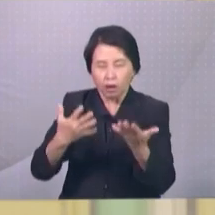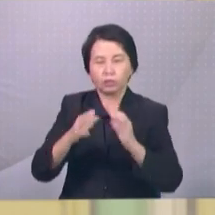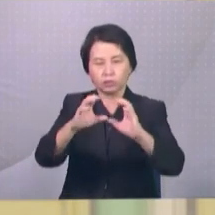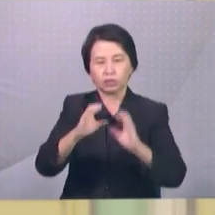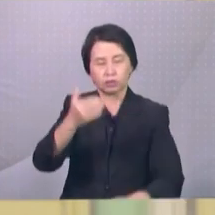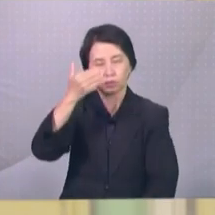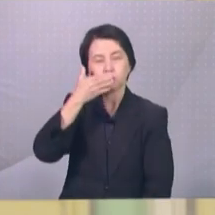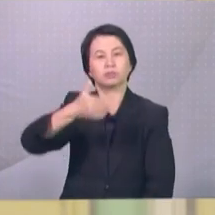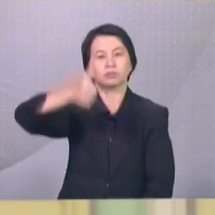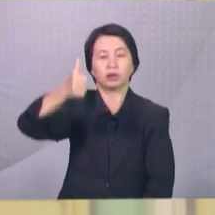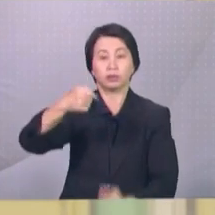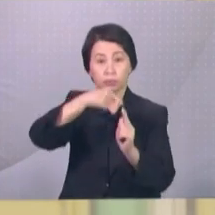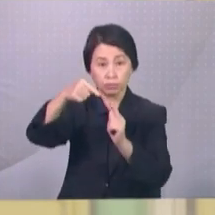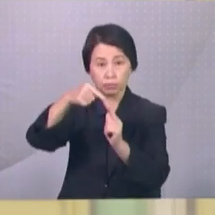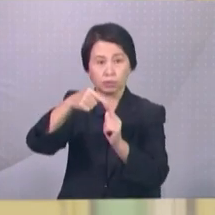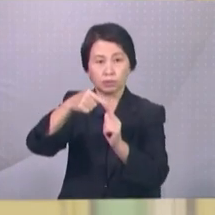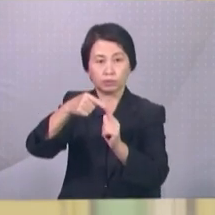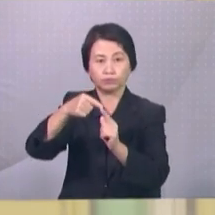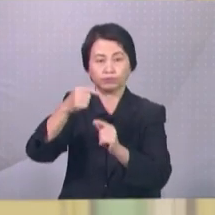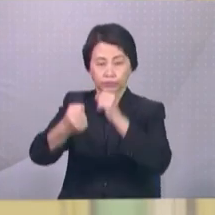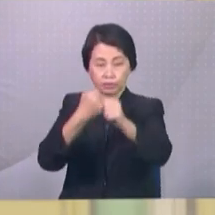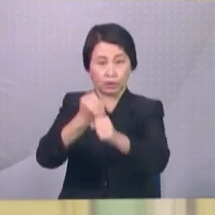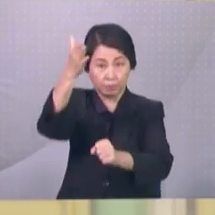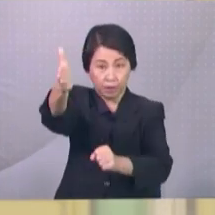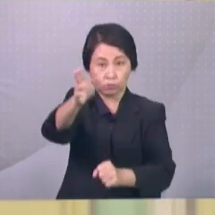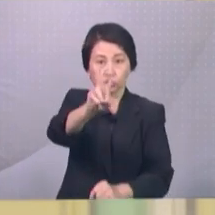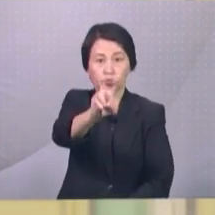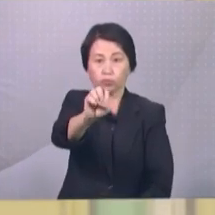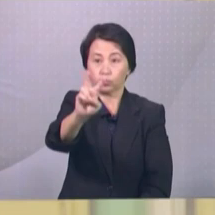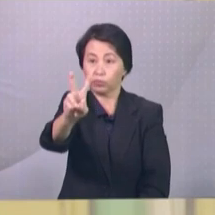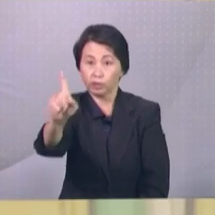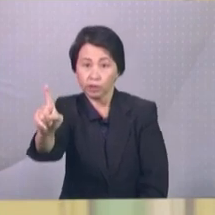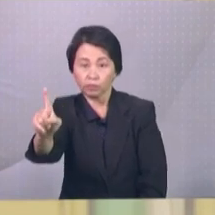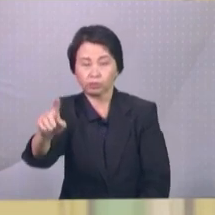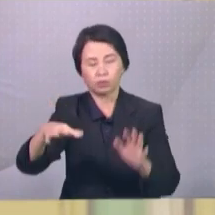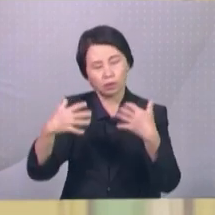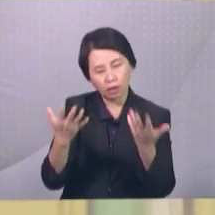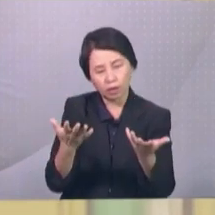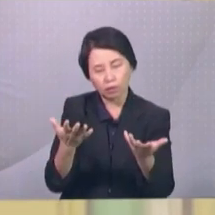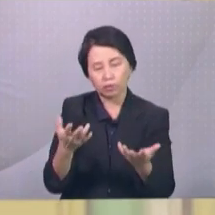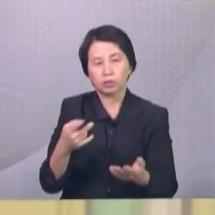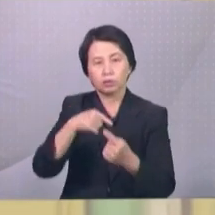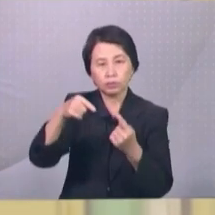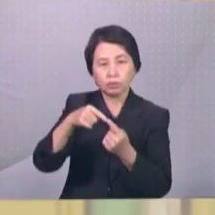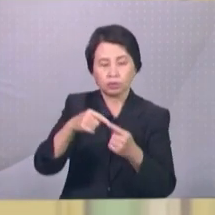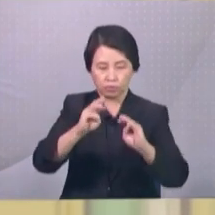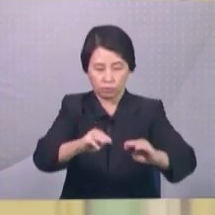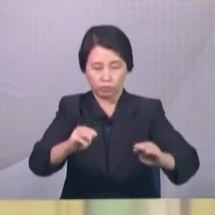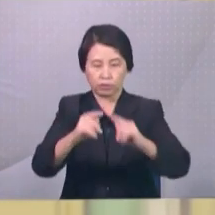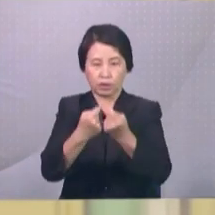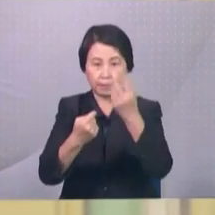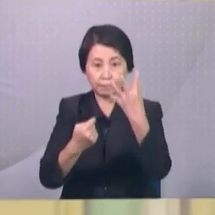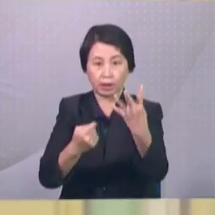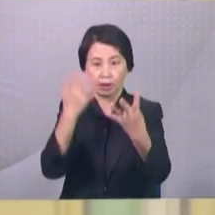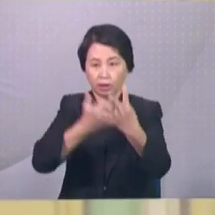kaedah yang terbaik apabila masuk tahun baru, tahun hadapan, bagaimanakah apabila pelajar tingkatan 4